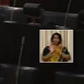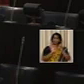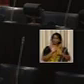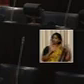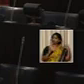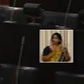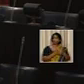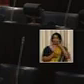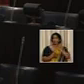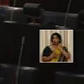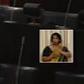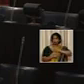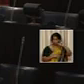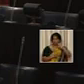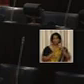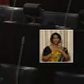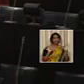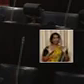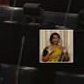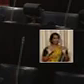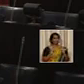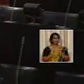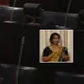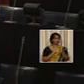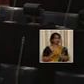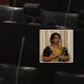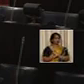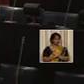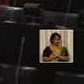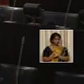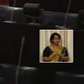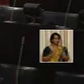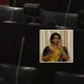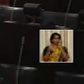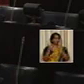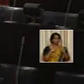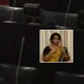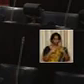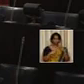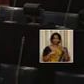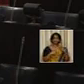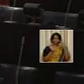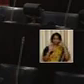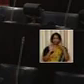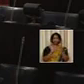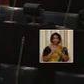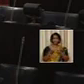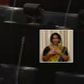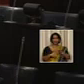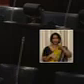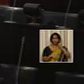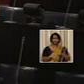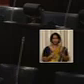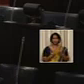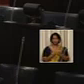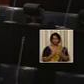තිස්සේ විදේශගත ශ්‍රමිකයාට රක්ෂණාවරණයක් ක්‍රියාත්මක නොකිරීම පිළිබඳව විවිධ ඉල්ලීම් විවිධ පාර්ශ්ව සහ මේ සම්බන්ධව කැබිනට් අනුමැතියෙන් පවා